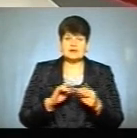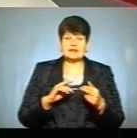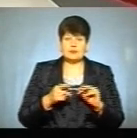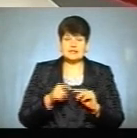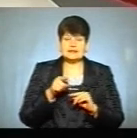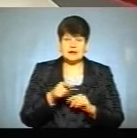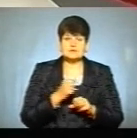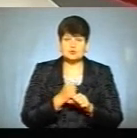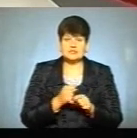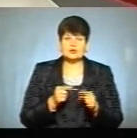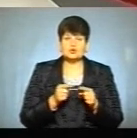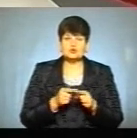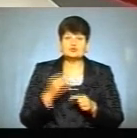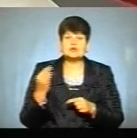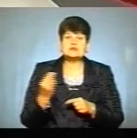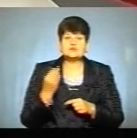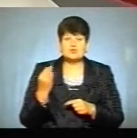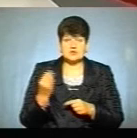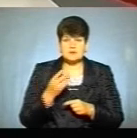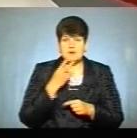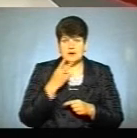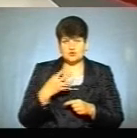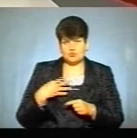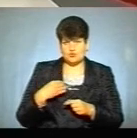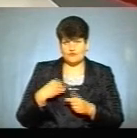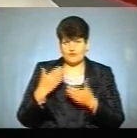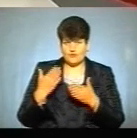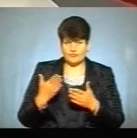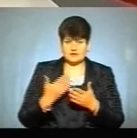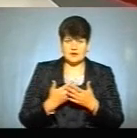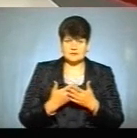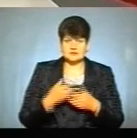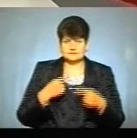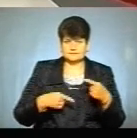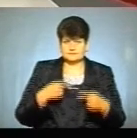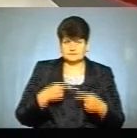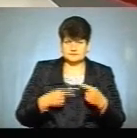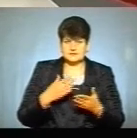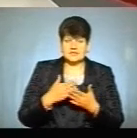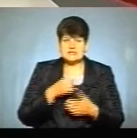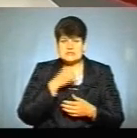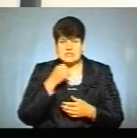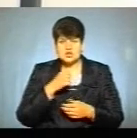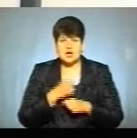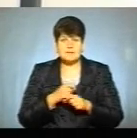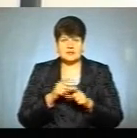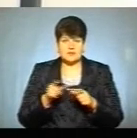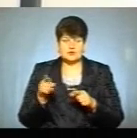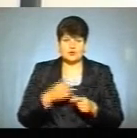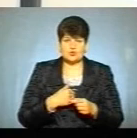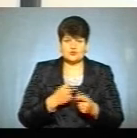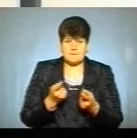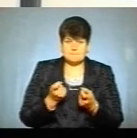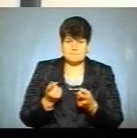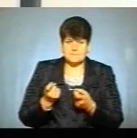зробити такий куточок історичний, так як ми бачимо в Львові, там зараз дискусії вже ведуться, хто яка старша аптека, тобто вони хочуть привабити